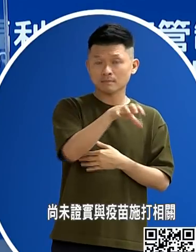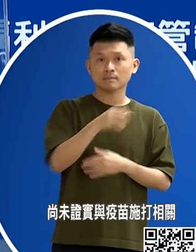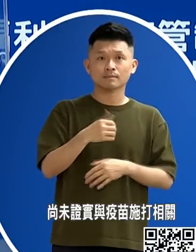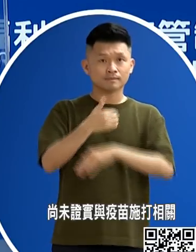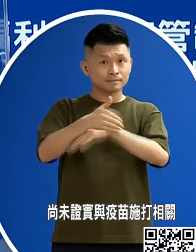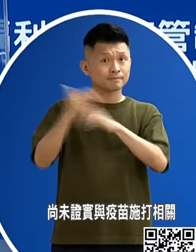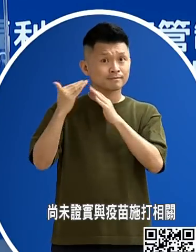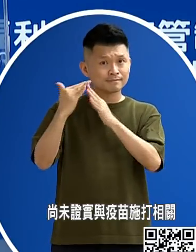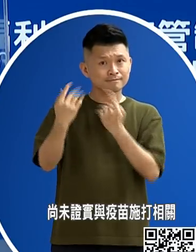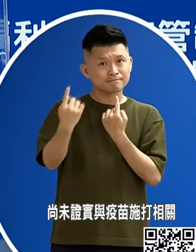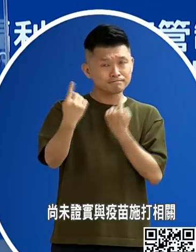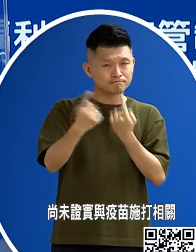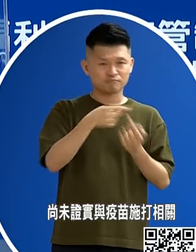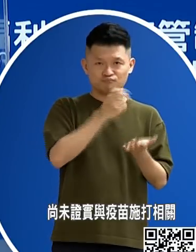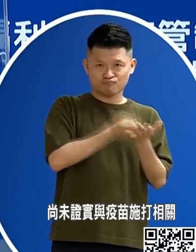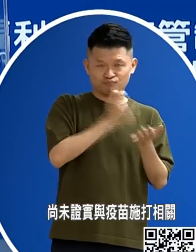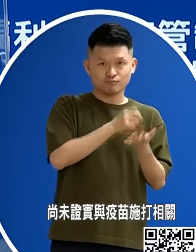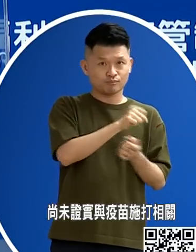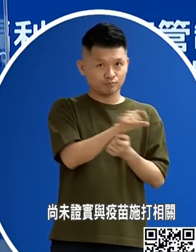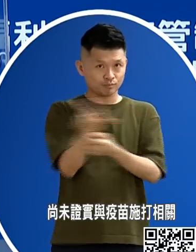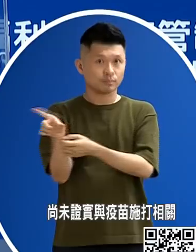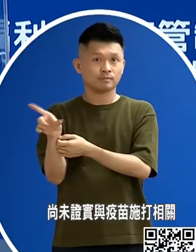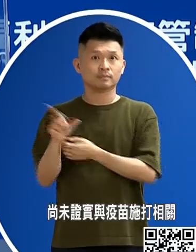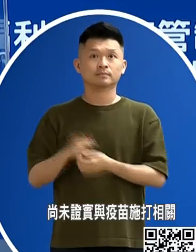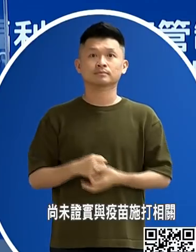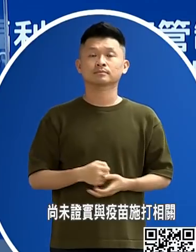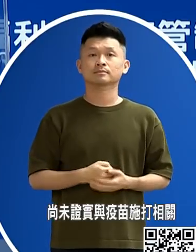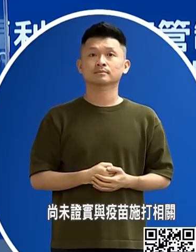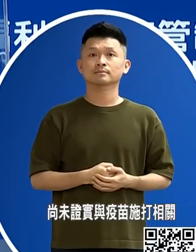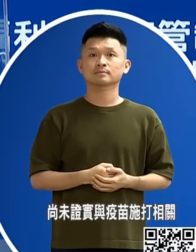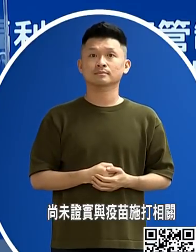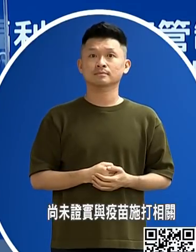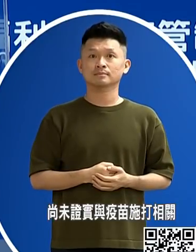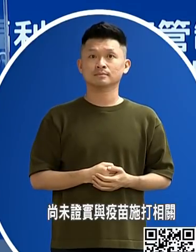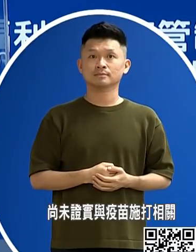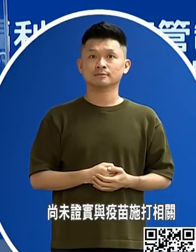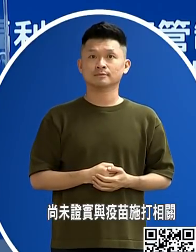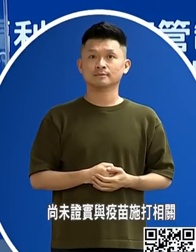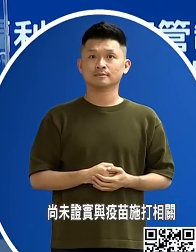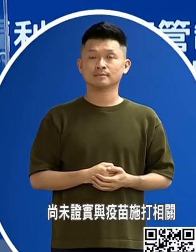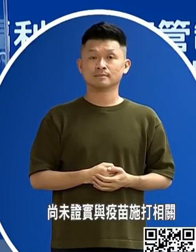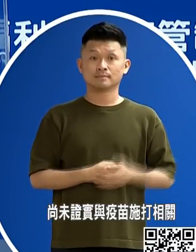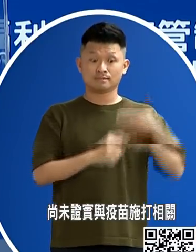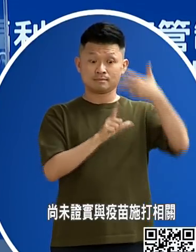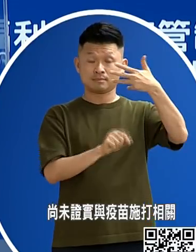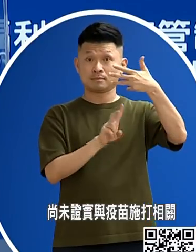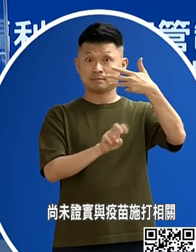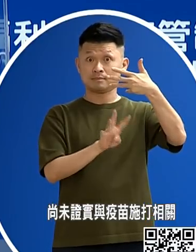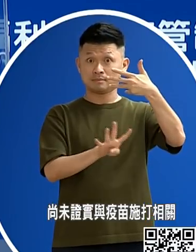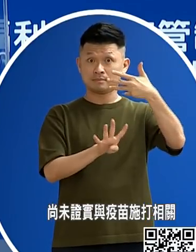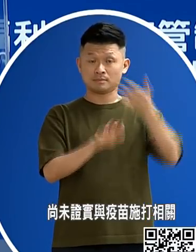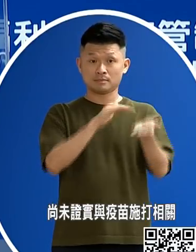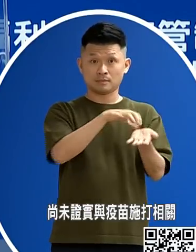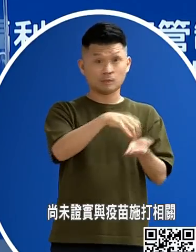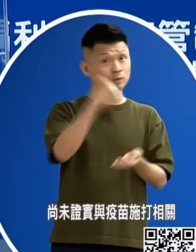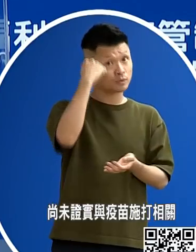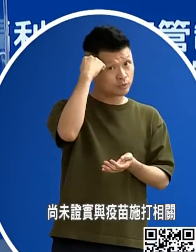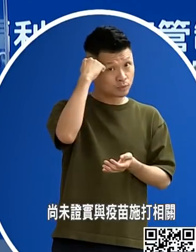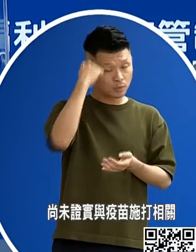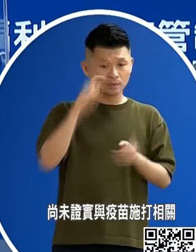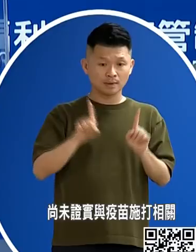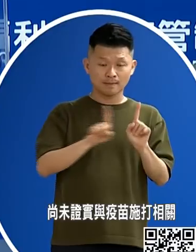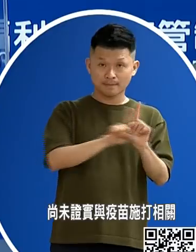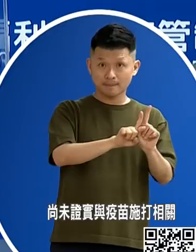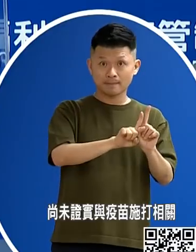县市稍微严格一点那在就是8月24日住院病人及陪病